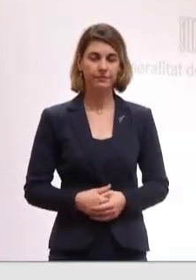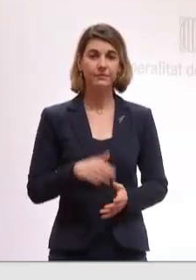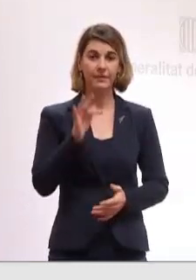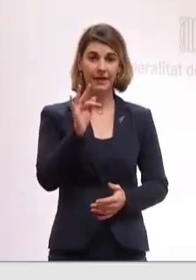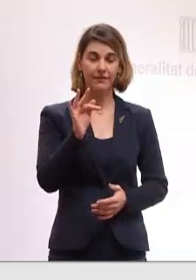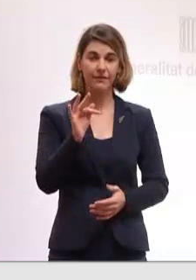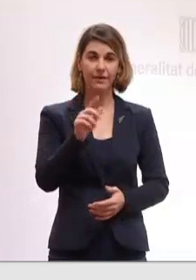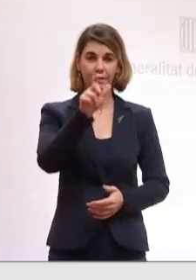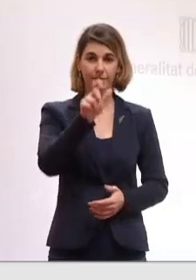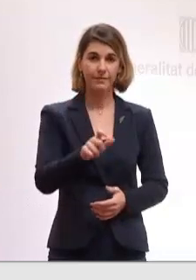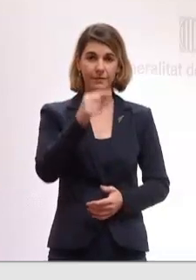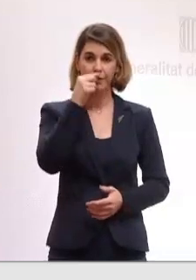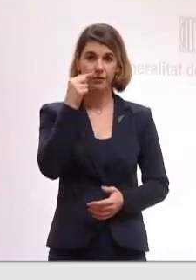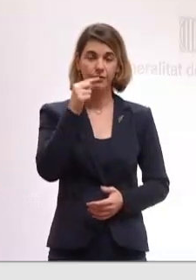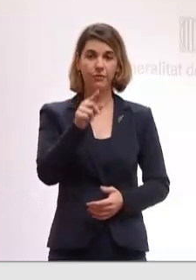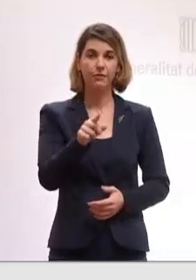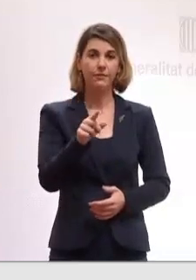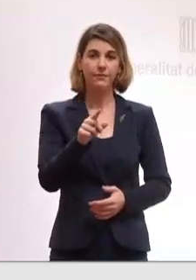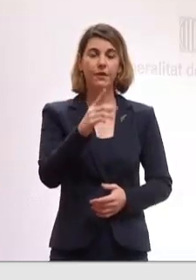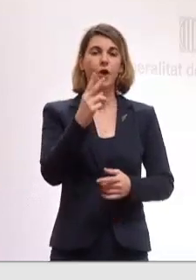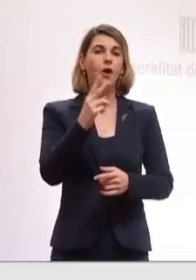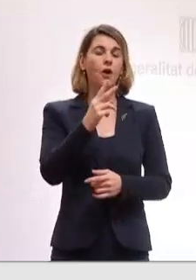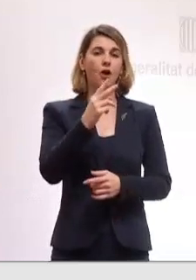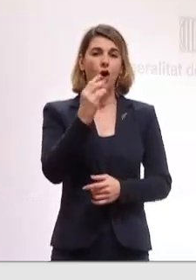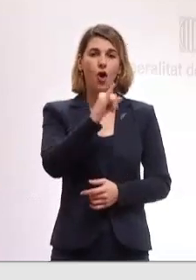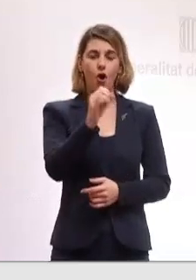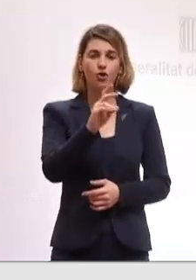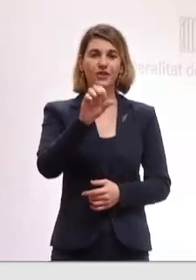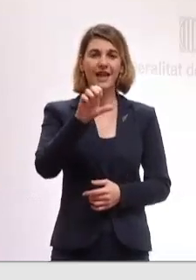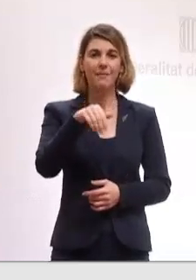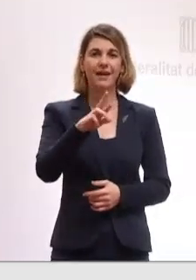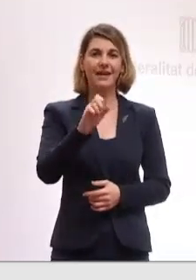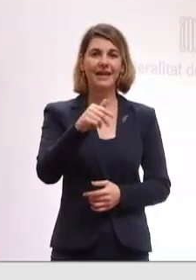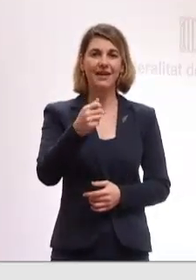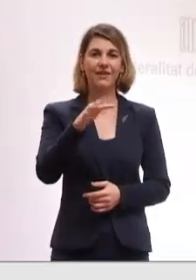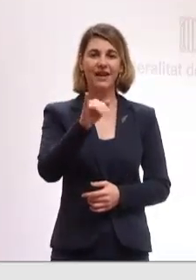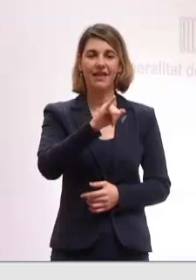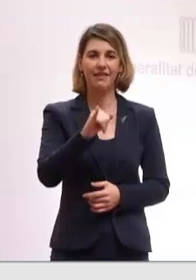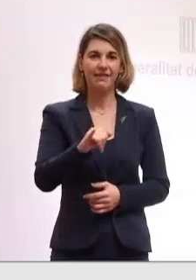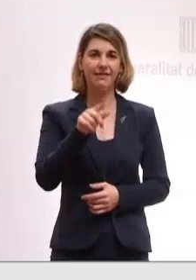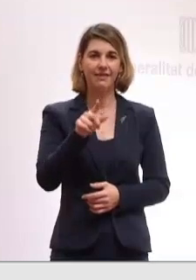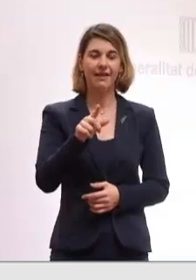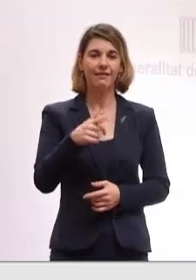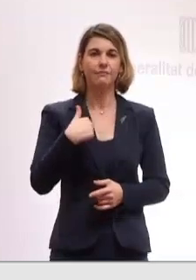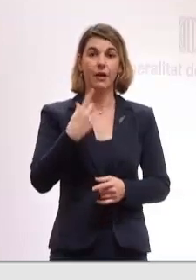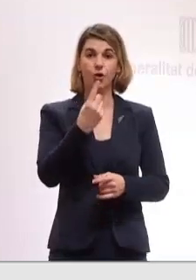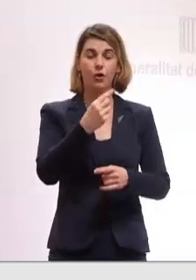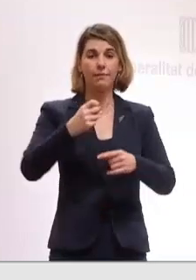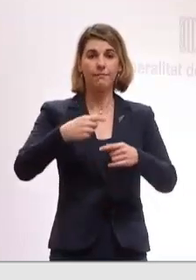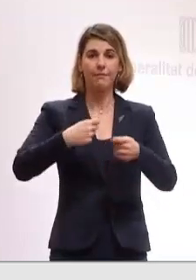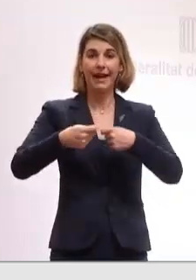F. A l'il·lustríssim senyor José María Fernández y Seijo, magistrat del jutjat mercantil número 11 de